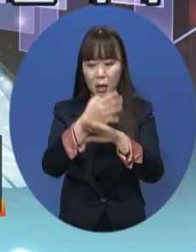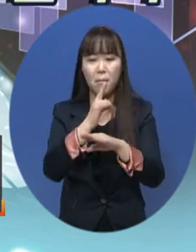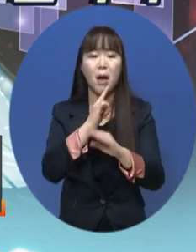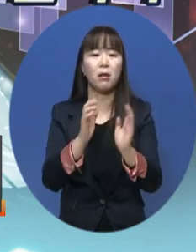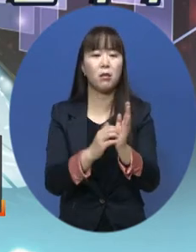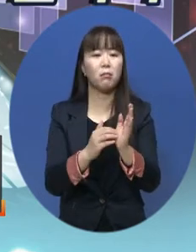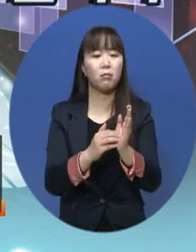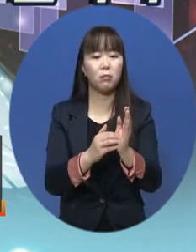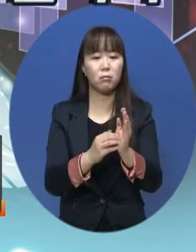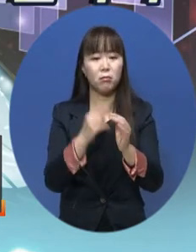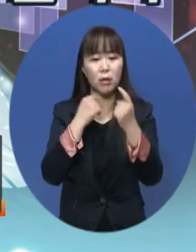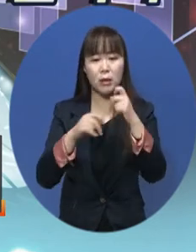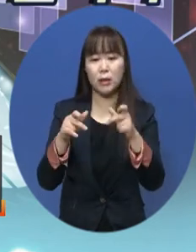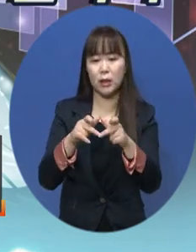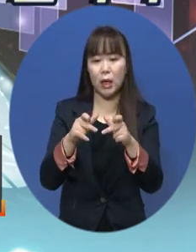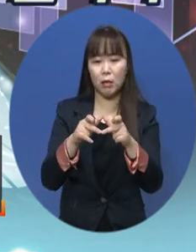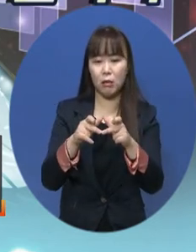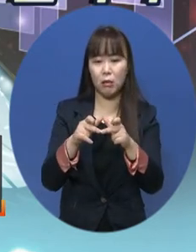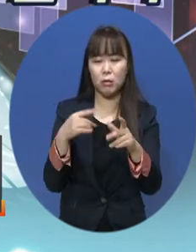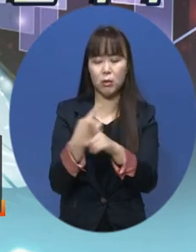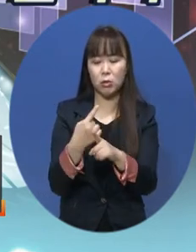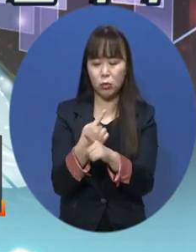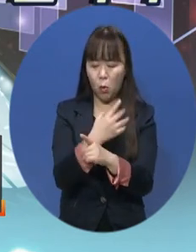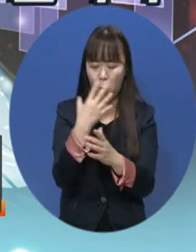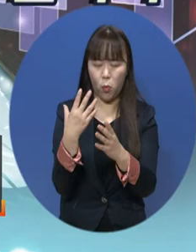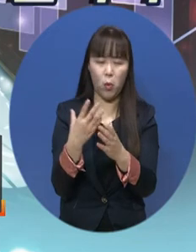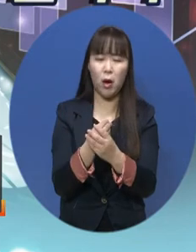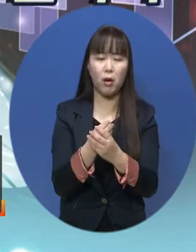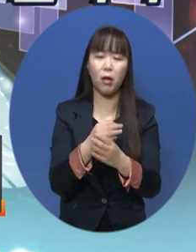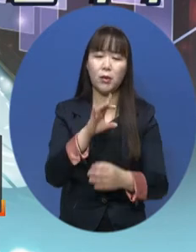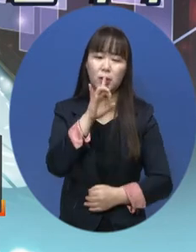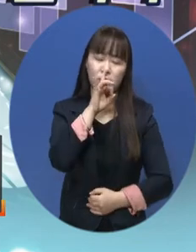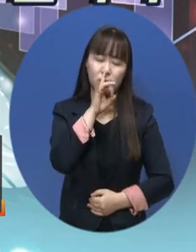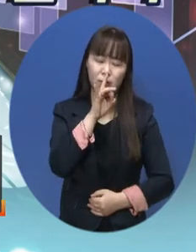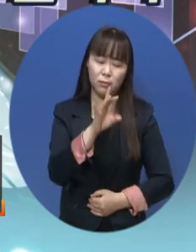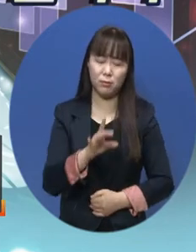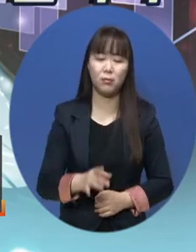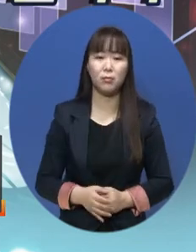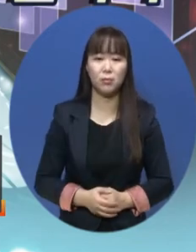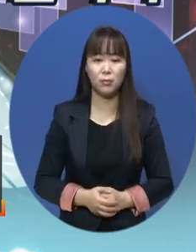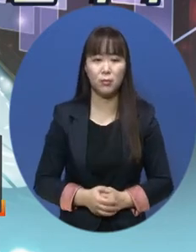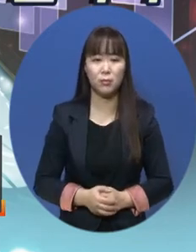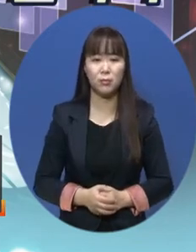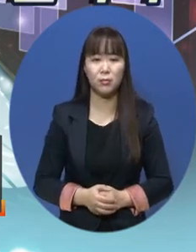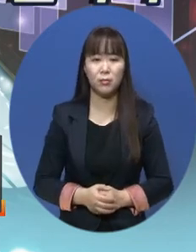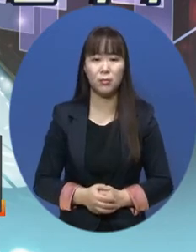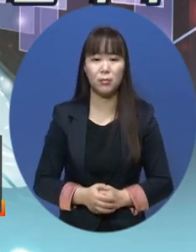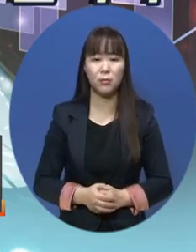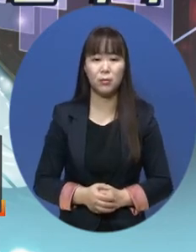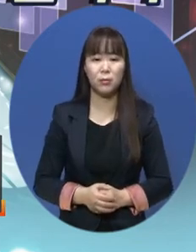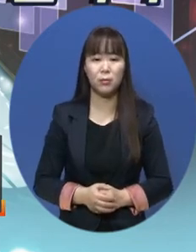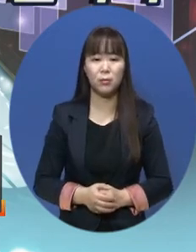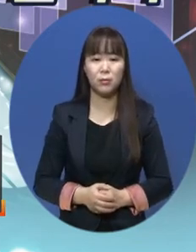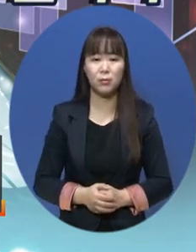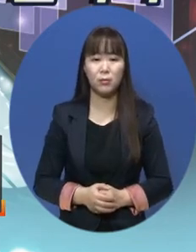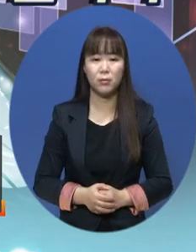등으로 상처받은 장애인들의 상처가 치유될 수 없다는 것입니다.